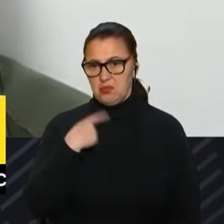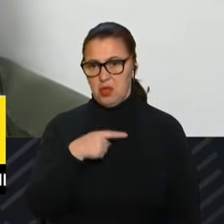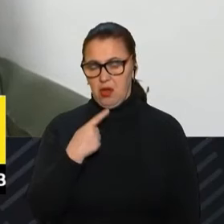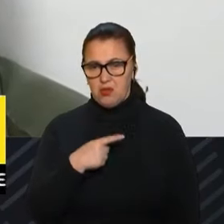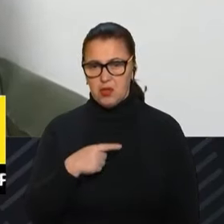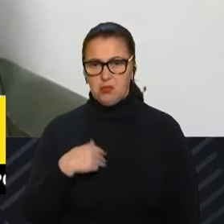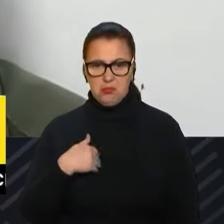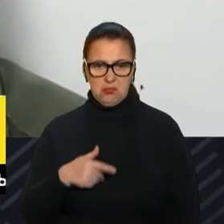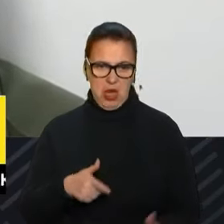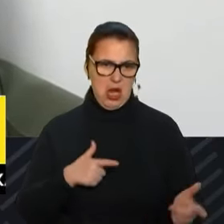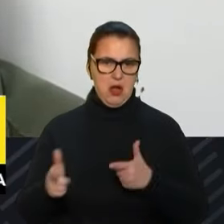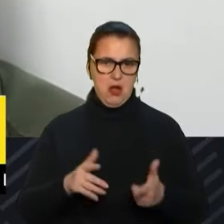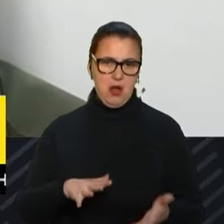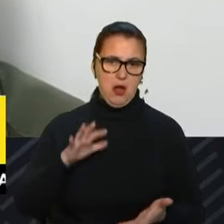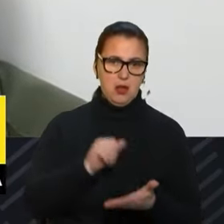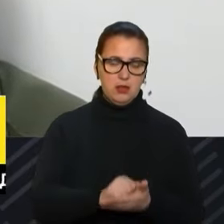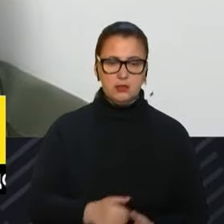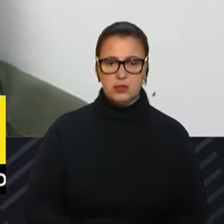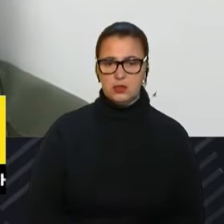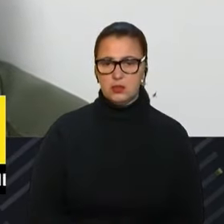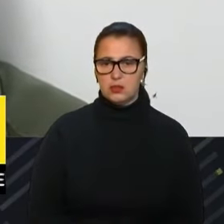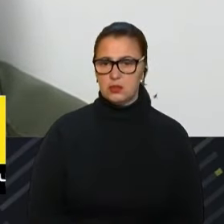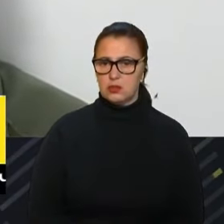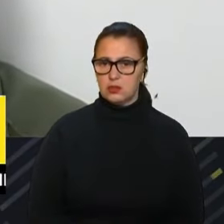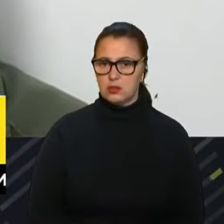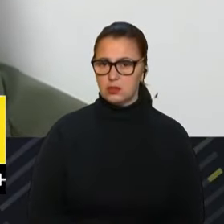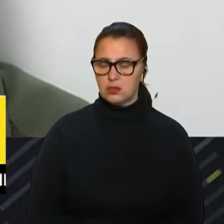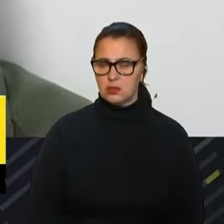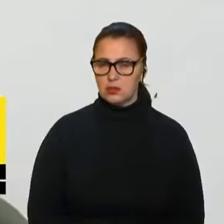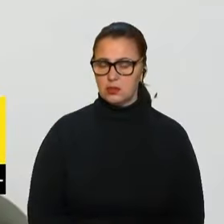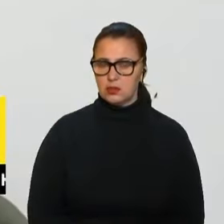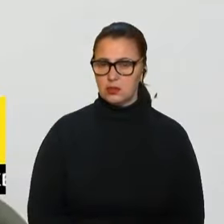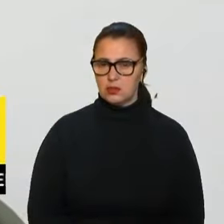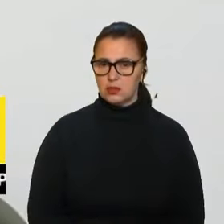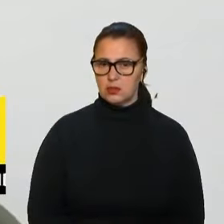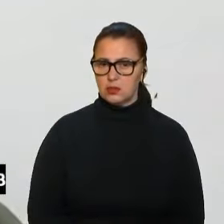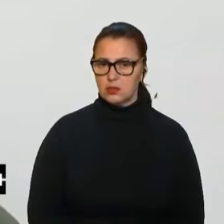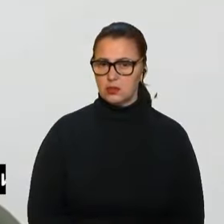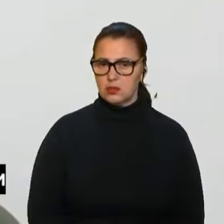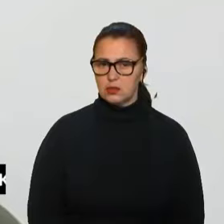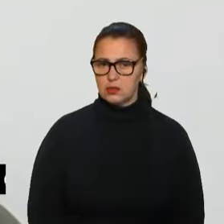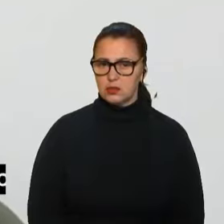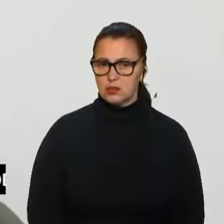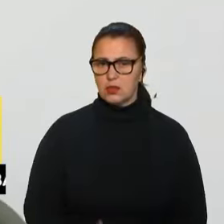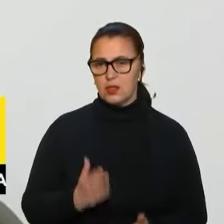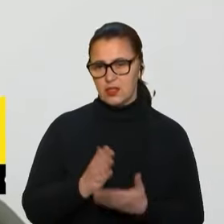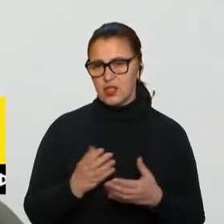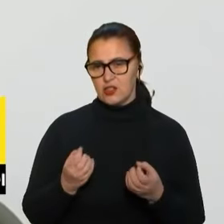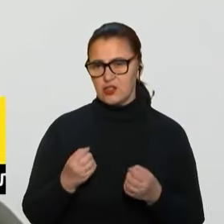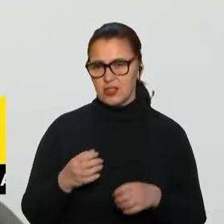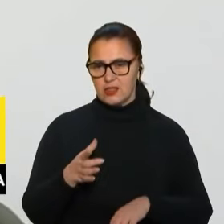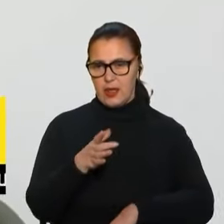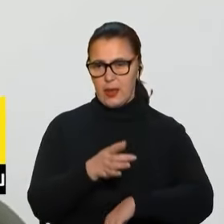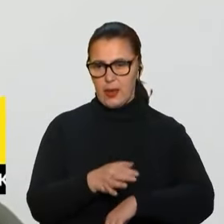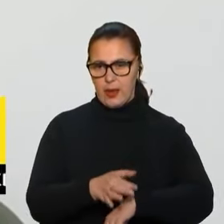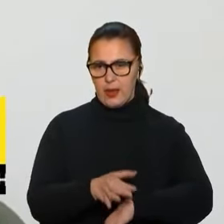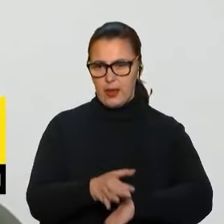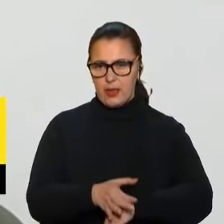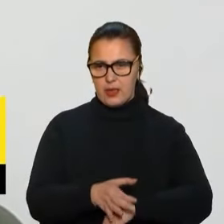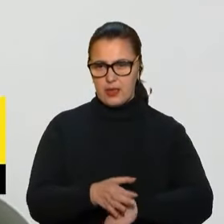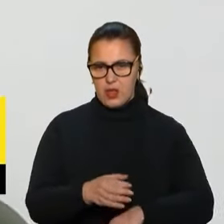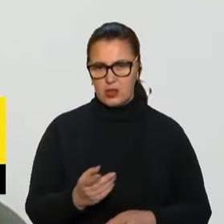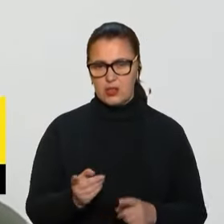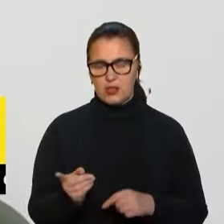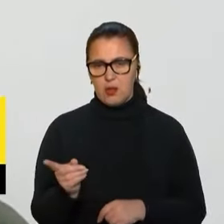вы знаете, в Тегеране, например, даже стоят такие символические часы, которые отчитывают последние дни, минуты существования